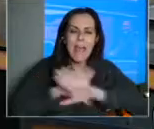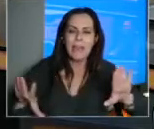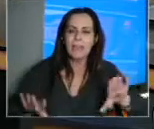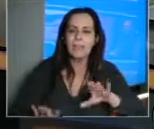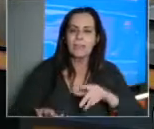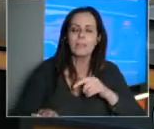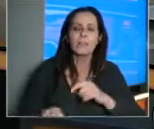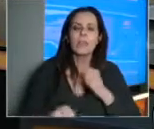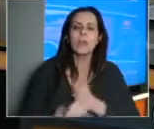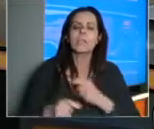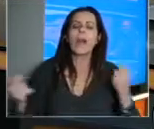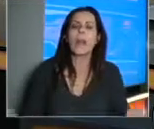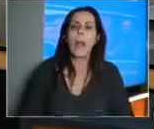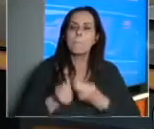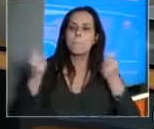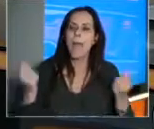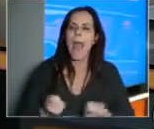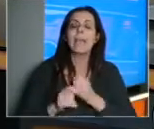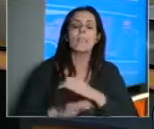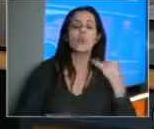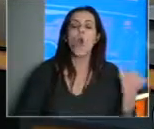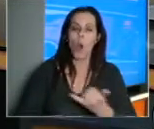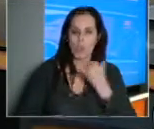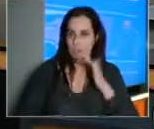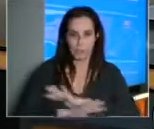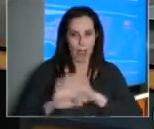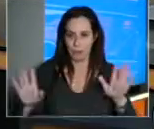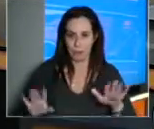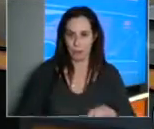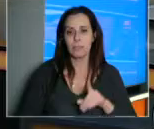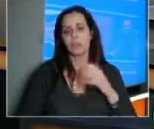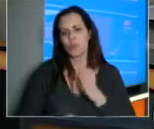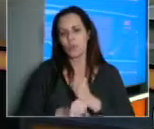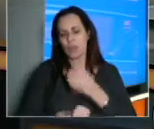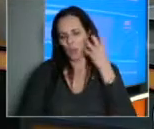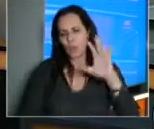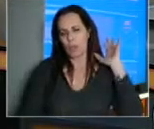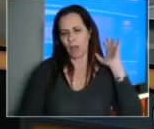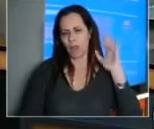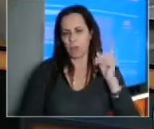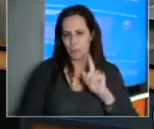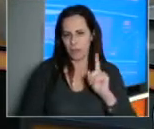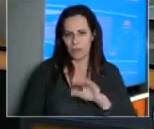אחד. מקמפיינת את נכון, עצמה נכון, עד כלות, וקשה לצאת את זה יותר. זה מה שמירי רגב רוצה לעשות,